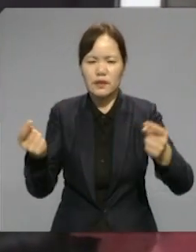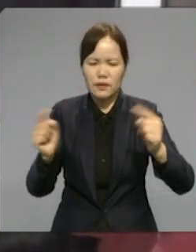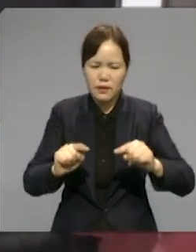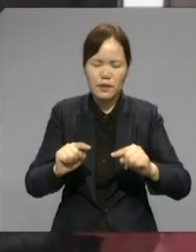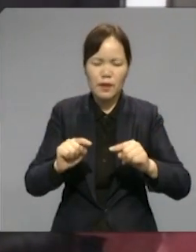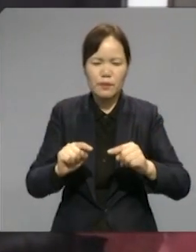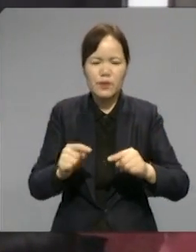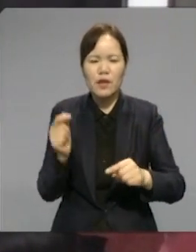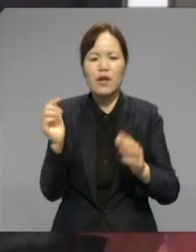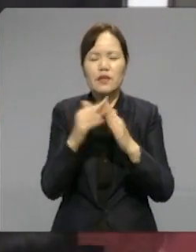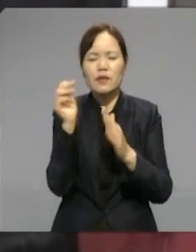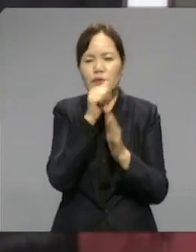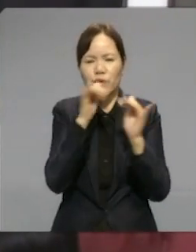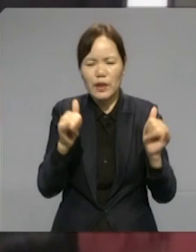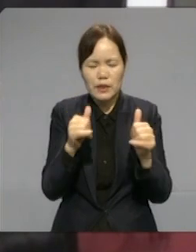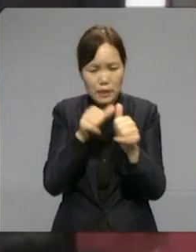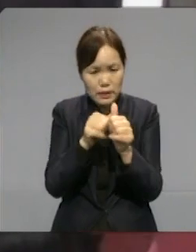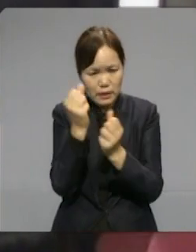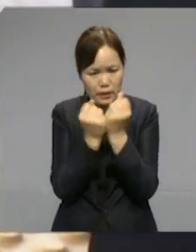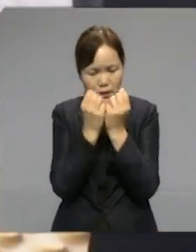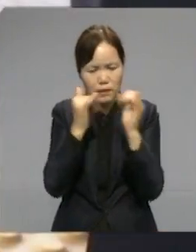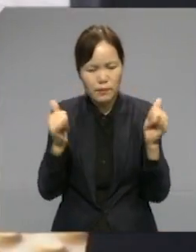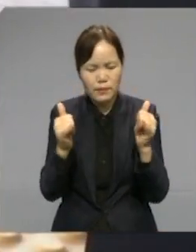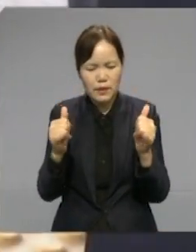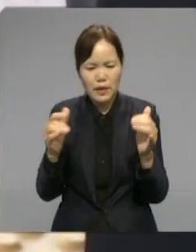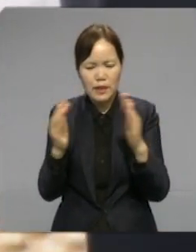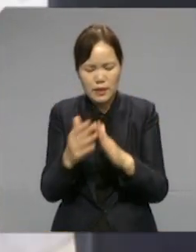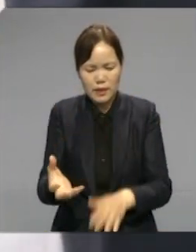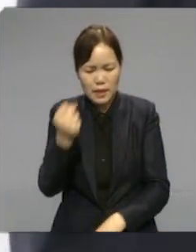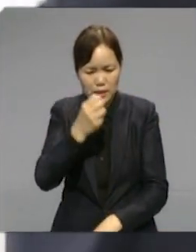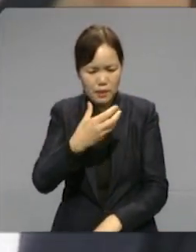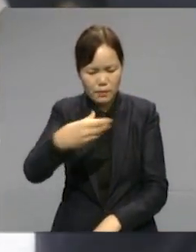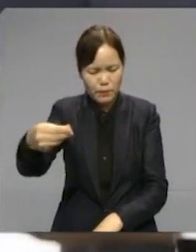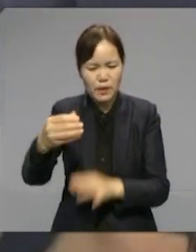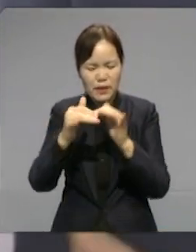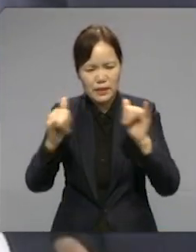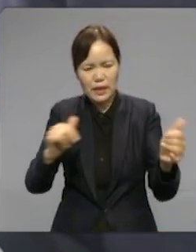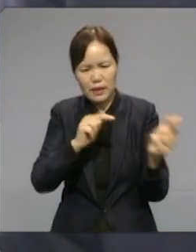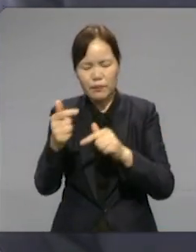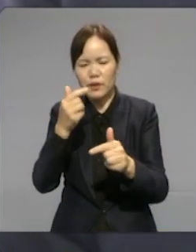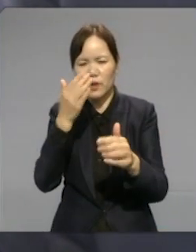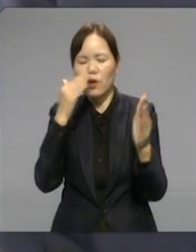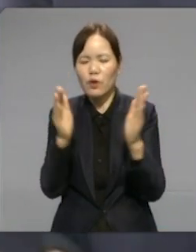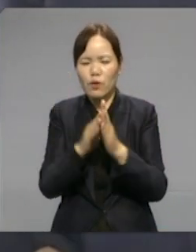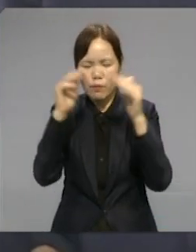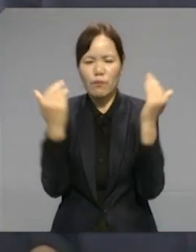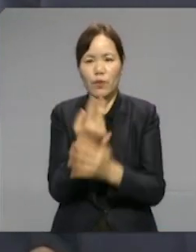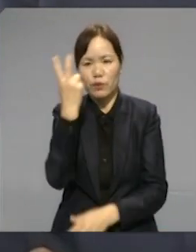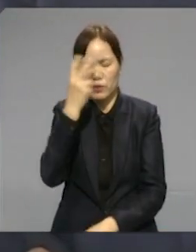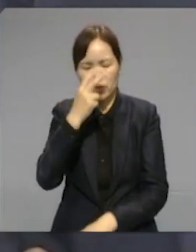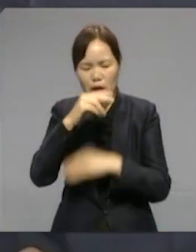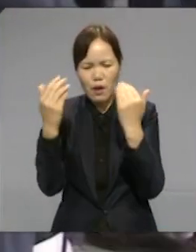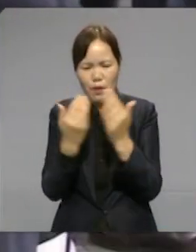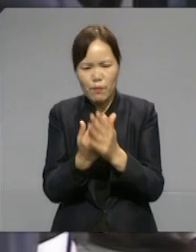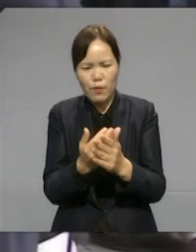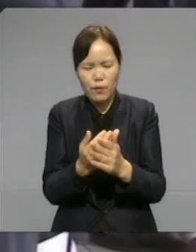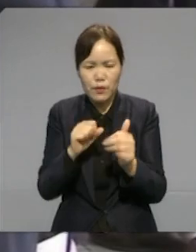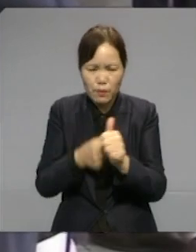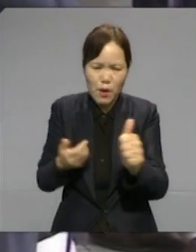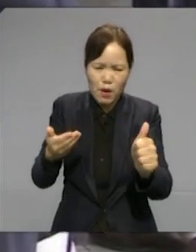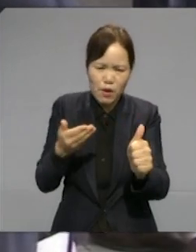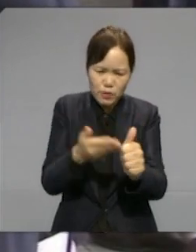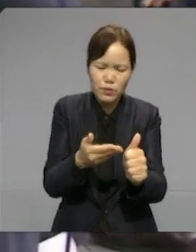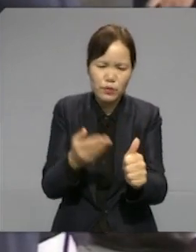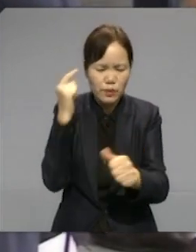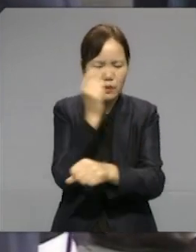공인중개사, 컨설팅업자, 주택 소유 명의 대여자 등 공범을 적극 수사해 일망타진하고 배후 세력까지 엄단하기로